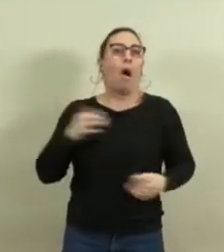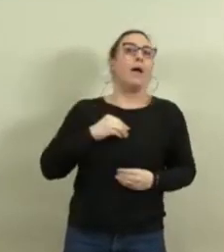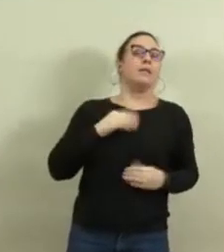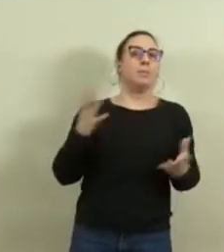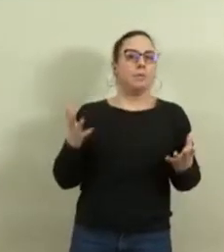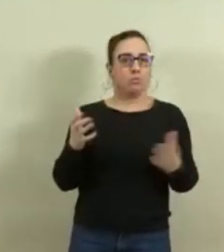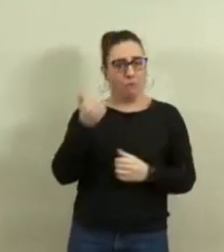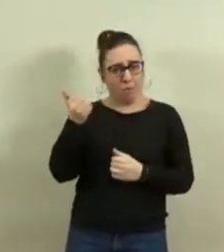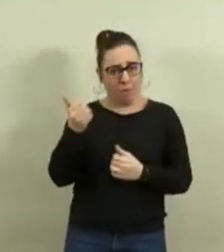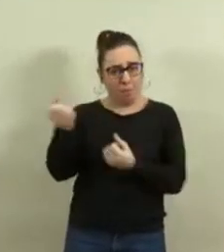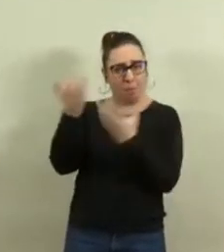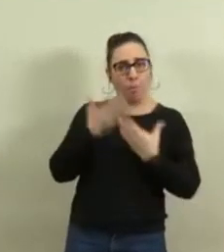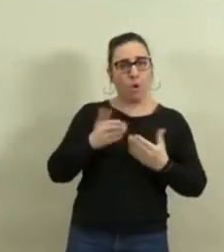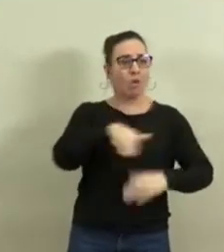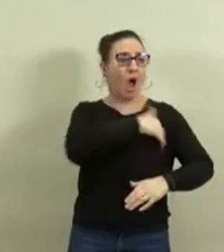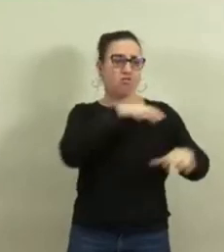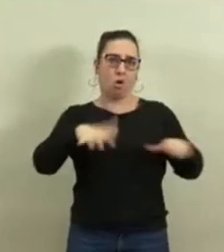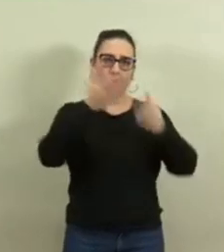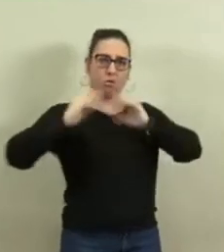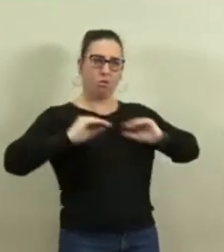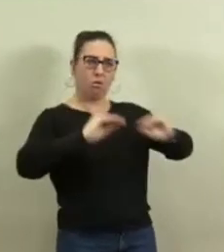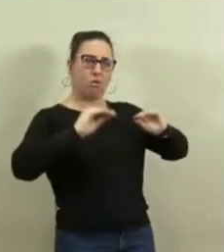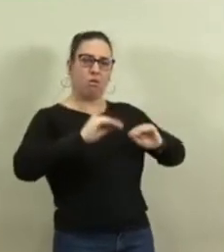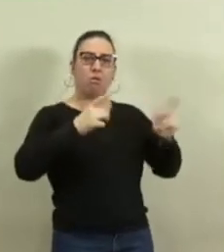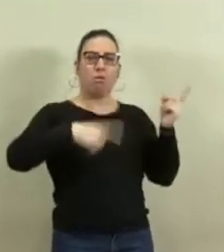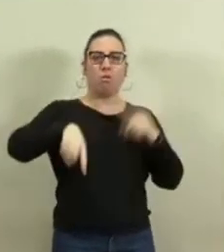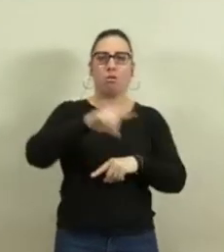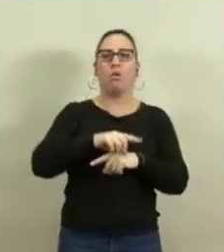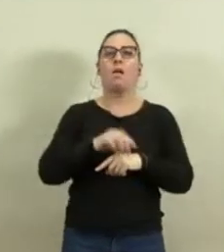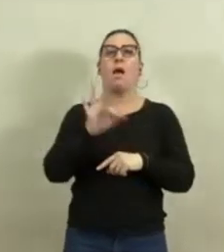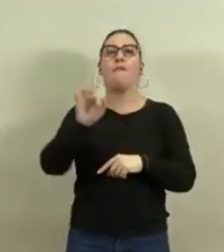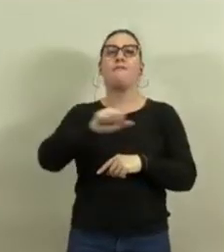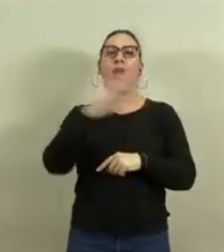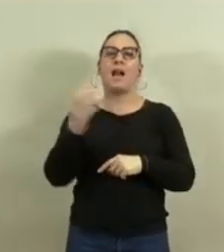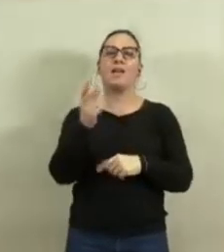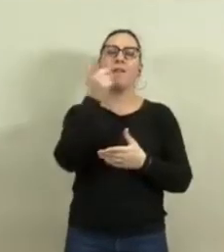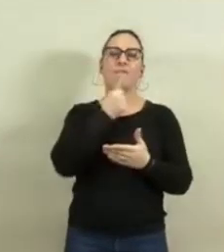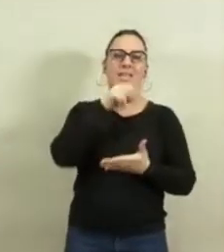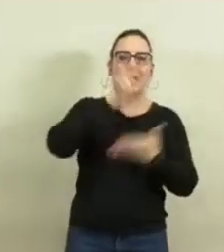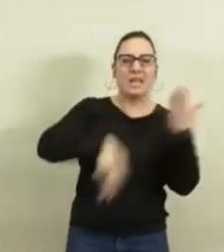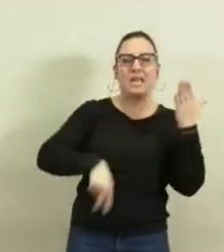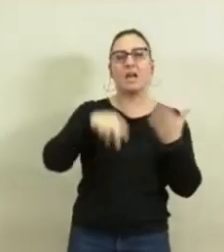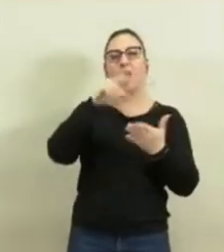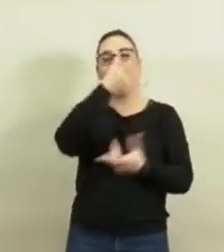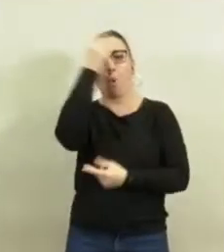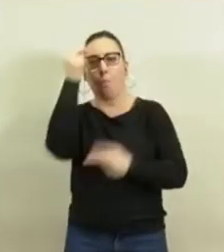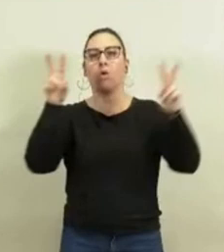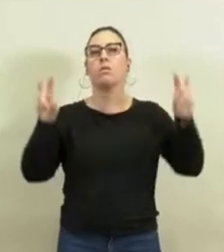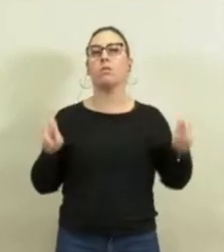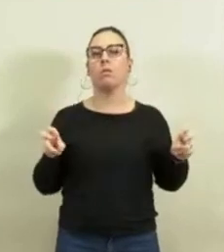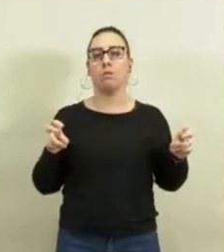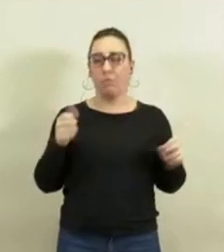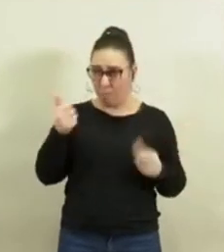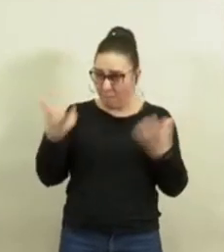de former l'ensemble des agents à l'usage du FALC, facile à lire et à comprendre. Et